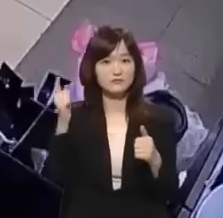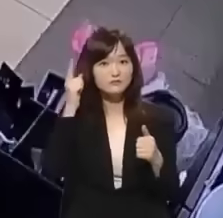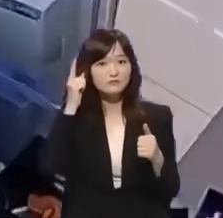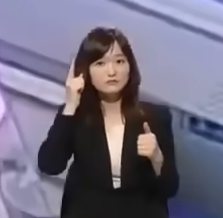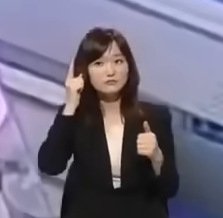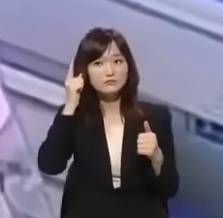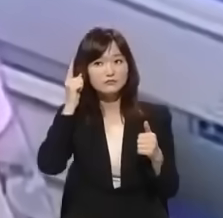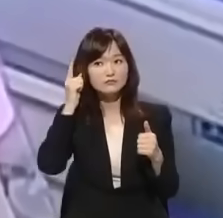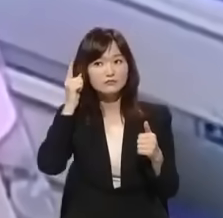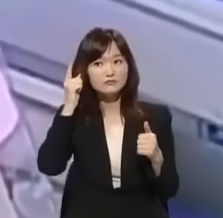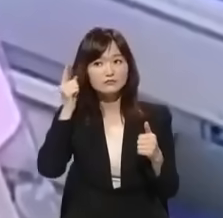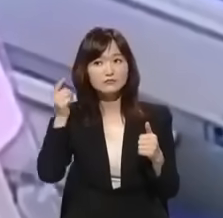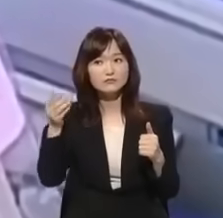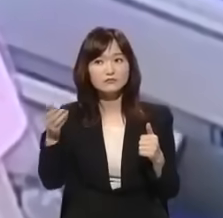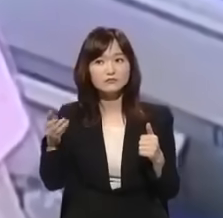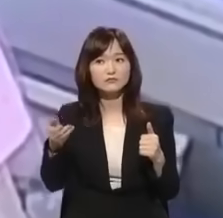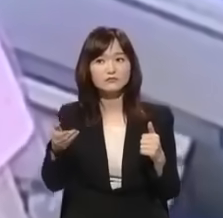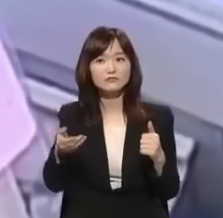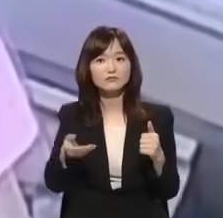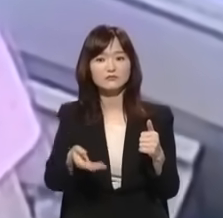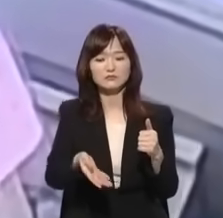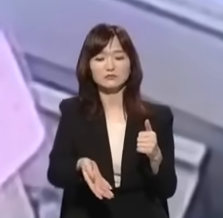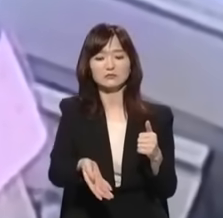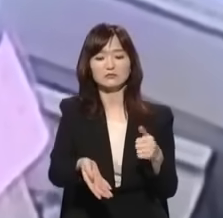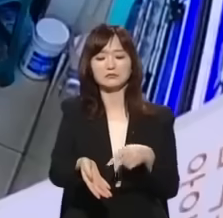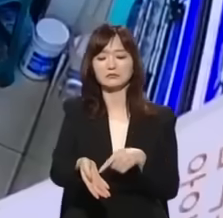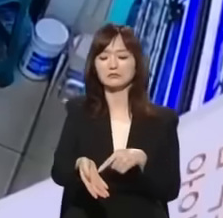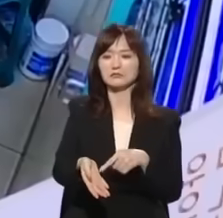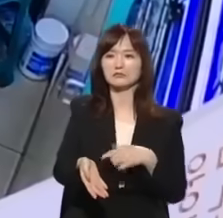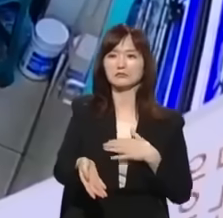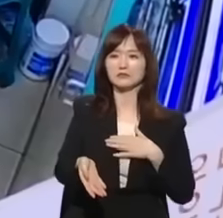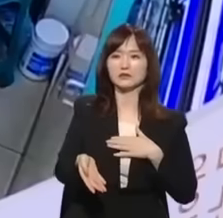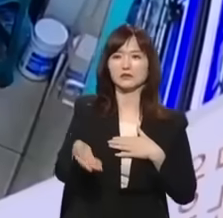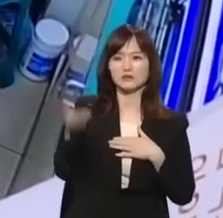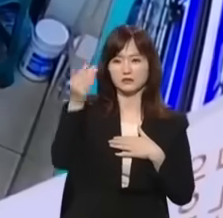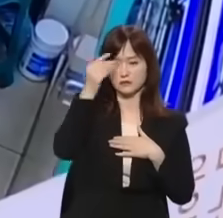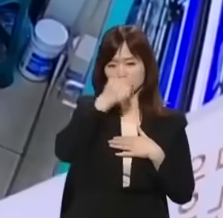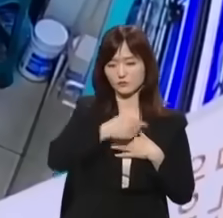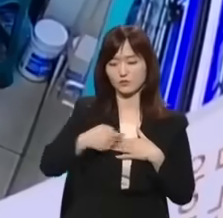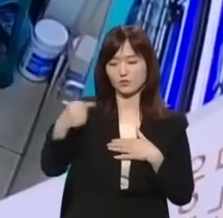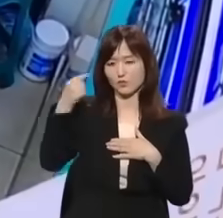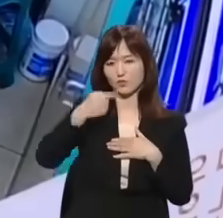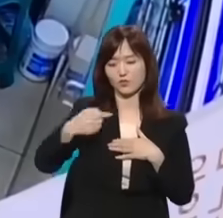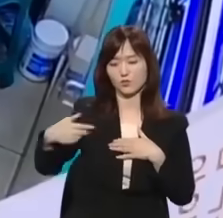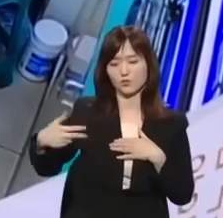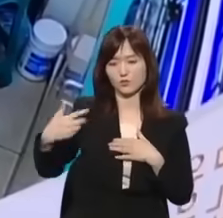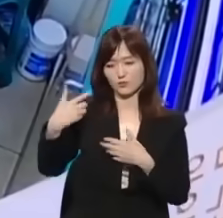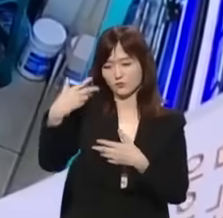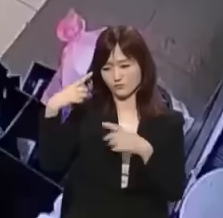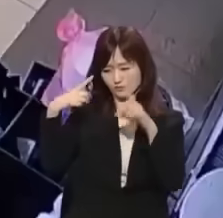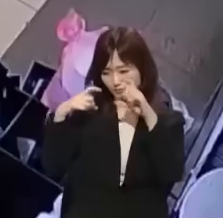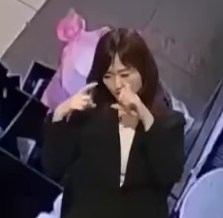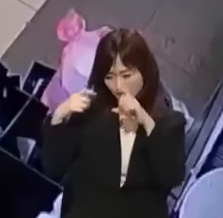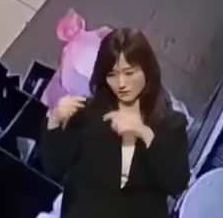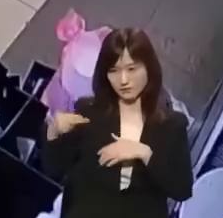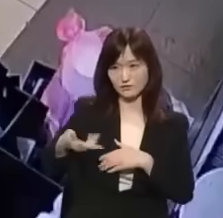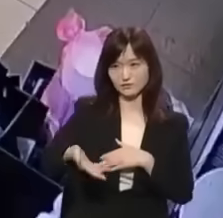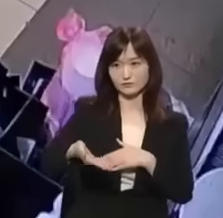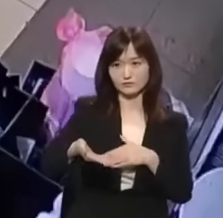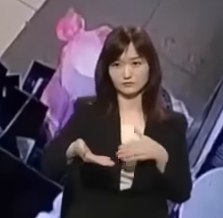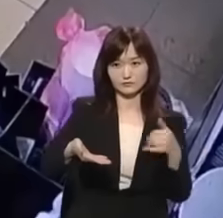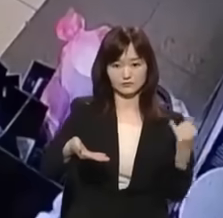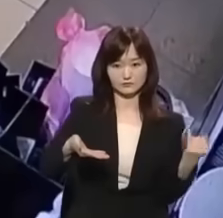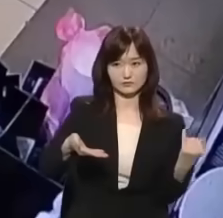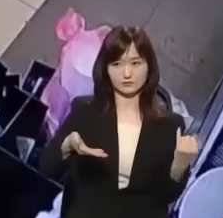텐데요. 보면서 내 몸 이렇게 생겼다 하면서 자기 몸을 찍은 영상을 보여줍니다. 자, 이후에 담배를 계산하고 그